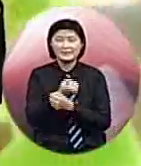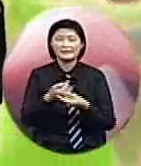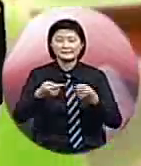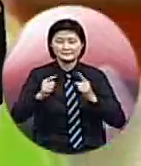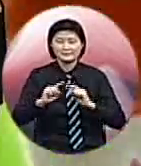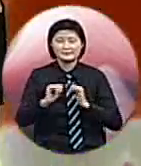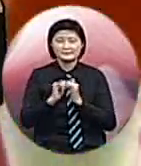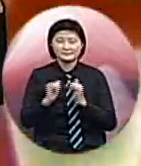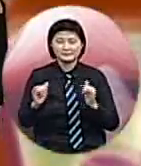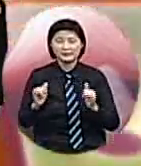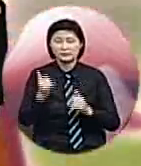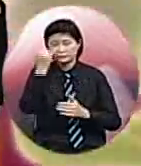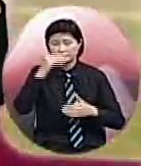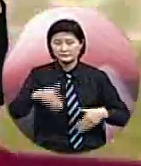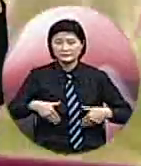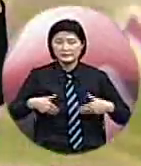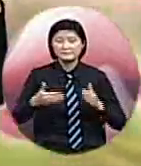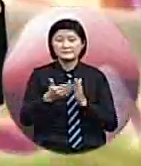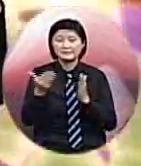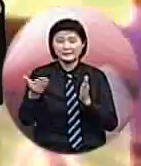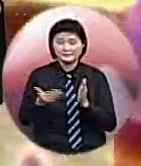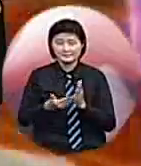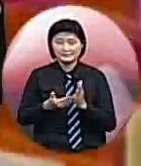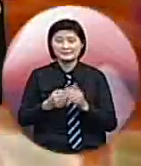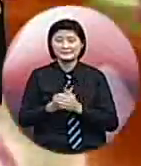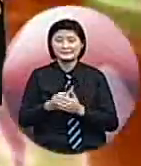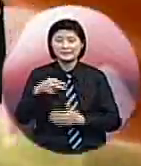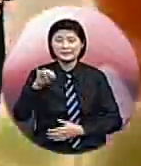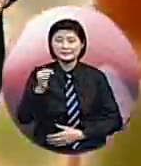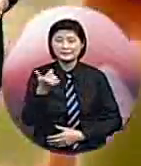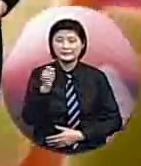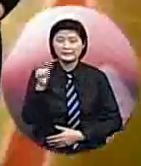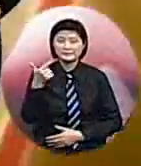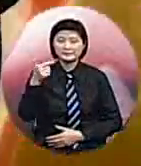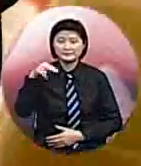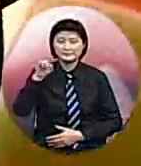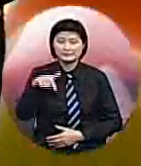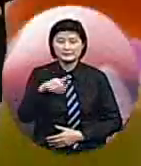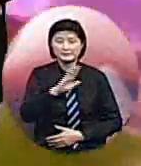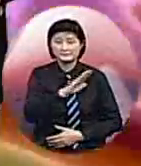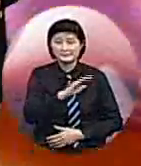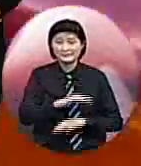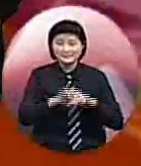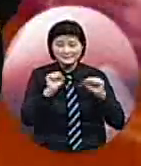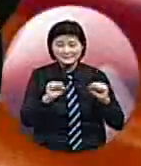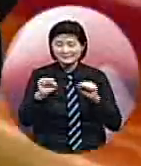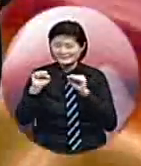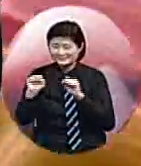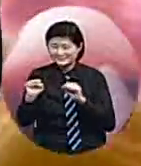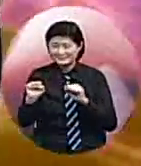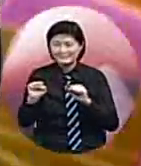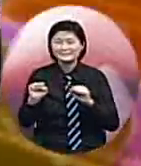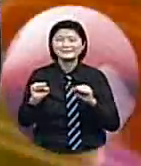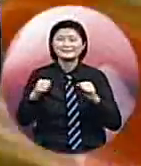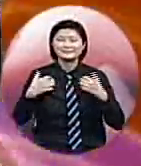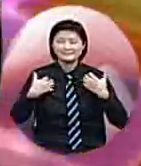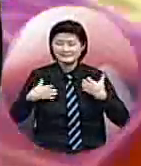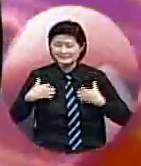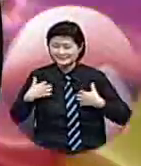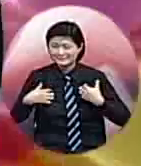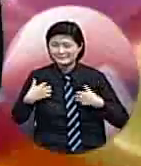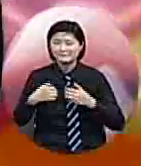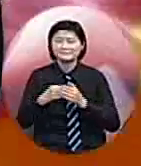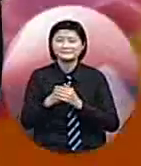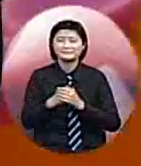네. 네, 어디? 충남 당진으로 한번 갑니다. 예. 신한식님, 여보세요? 예, 여보세요? 안녕하세요? 예, 안녕하세요.